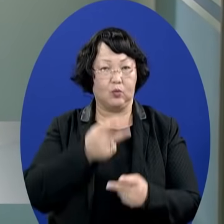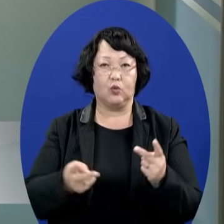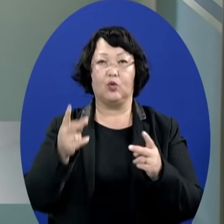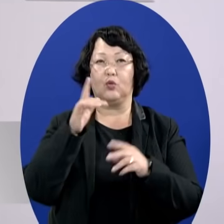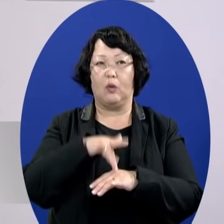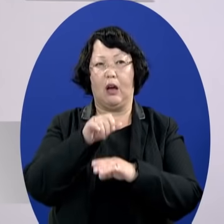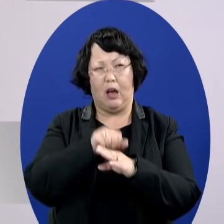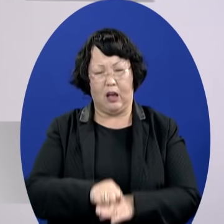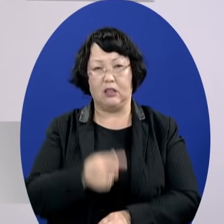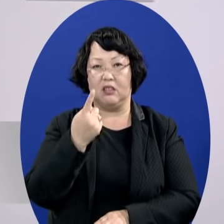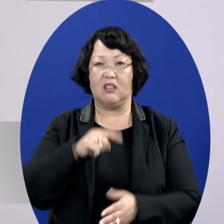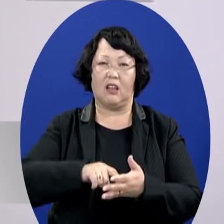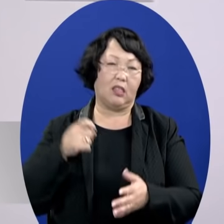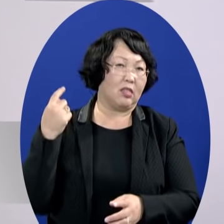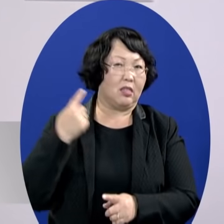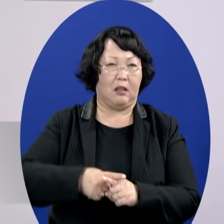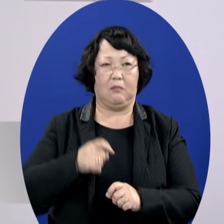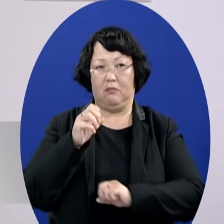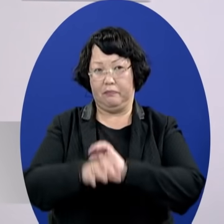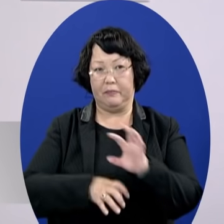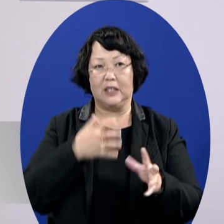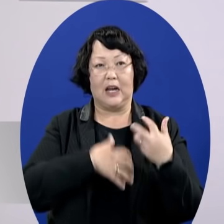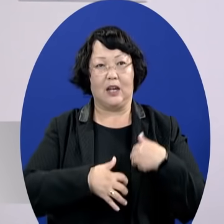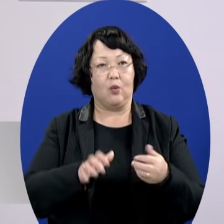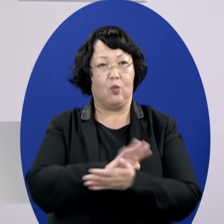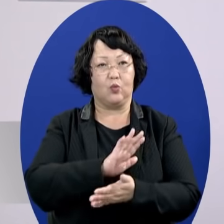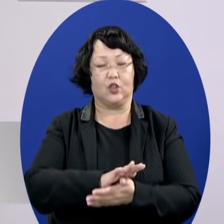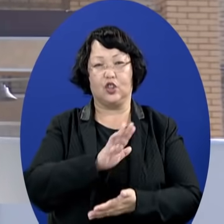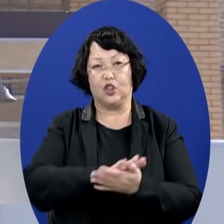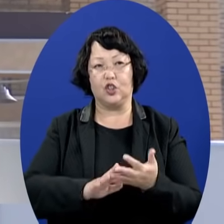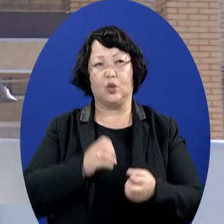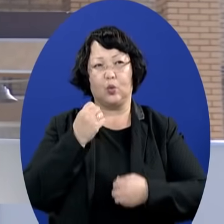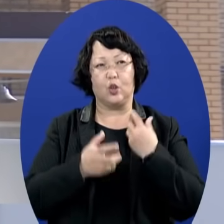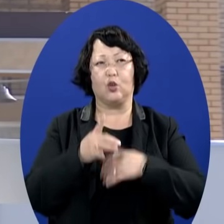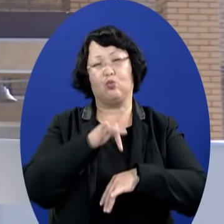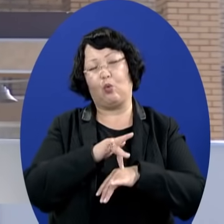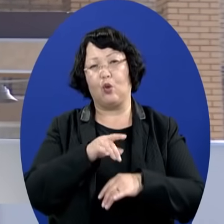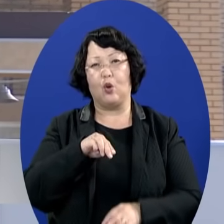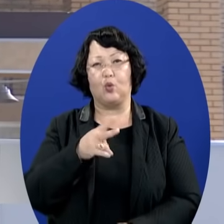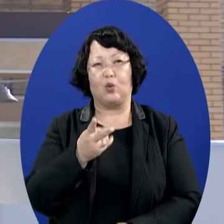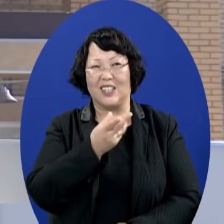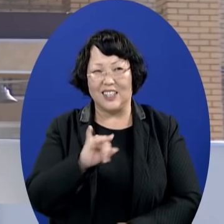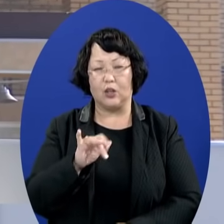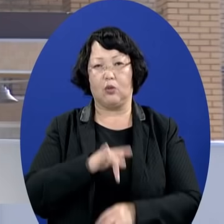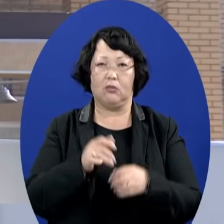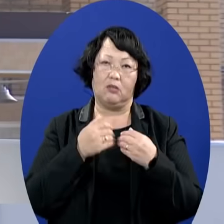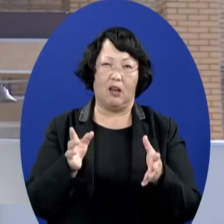төвийн ачаалал нэг дахин нэмэгддэг. Тиймээс яаралтай шин төлөхийн төвийн барилгадаа нүүж орохыг эмчнэр хүсэж байна.